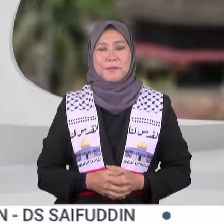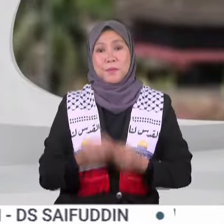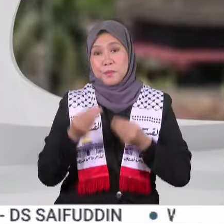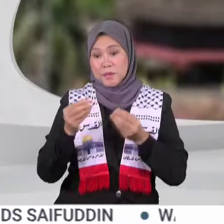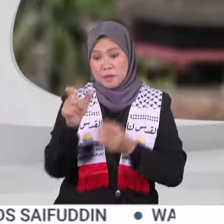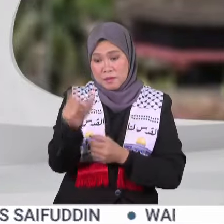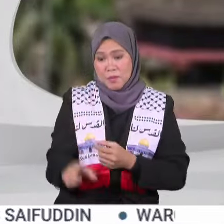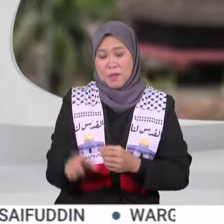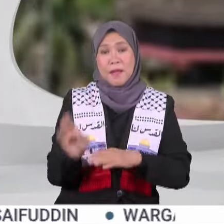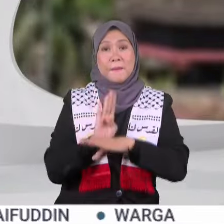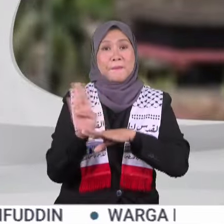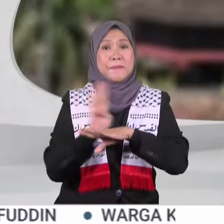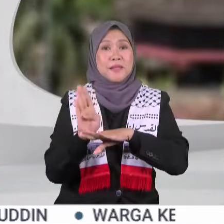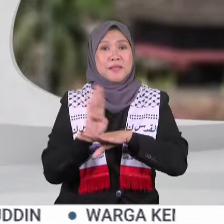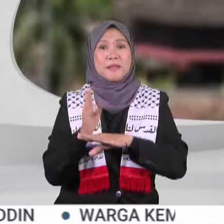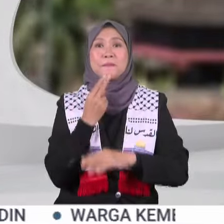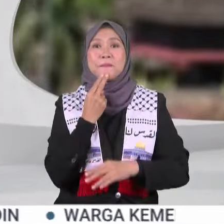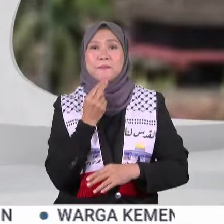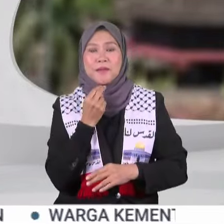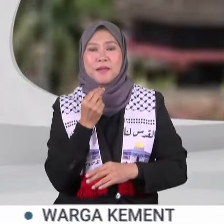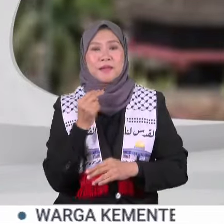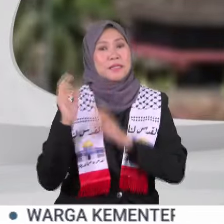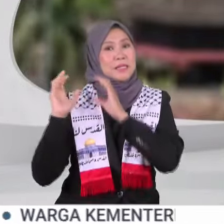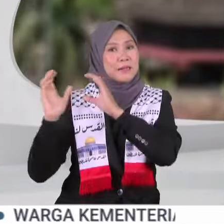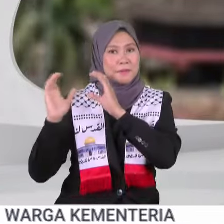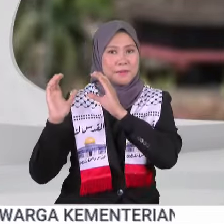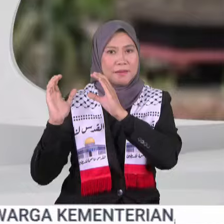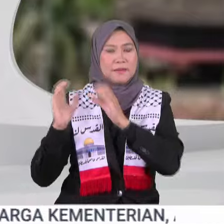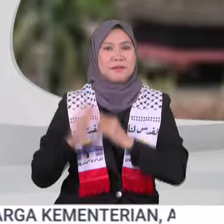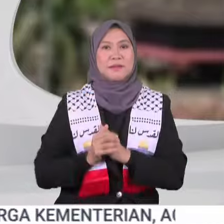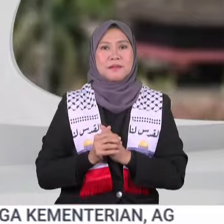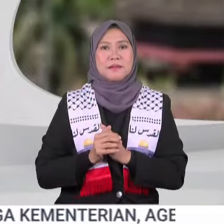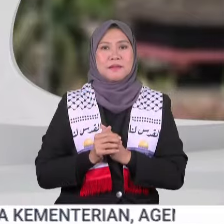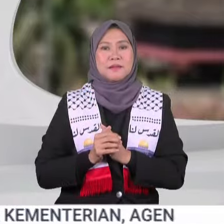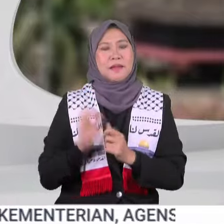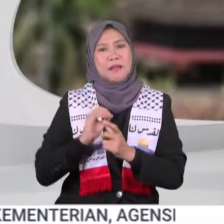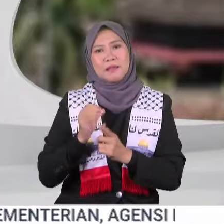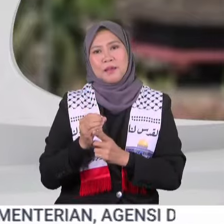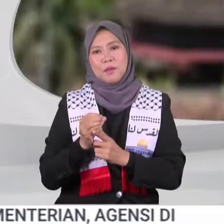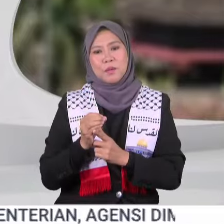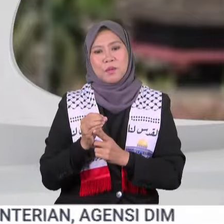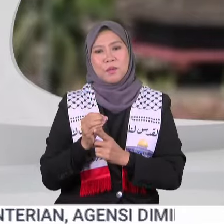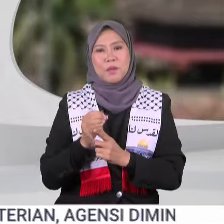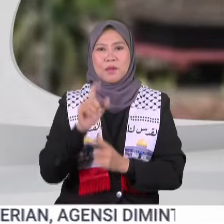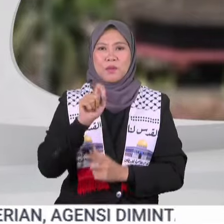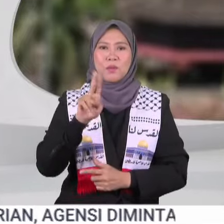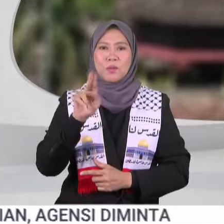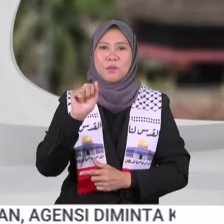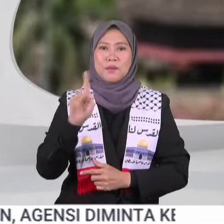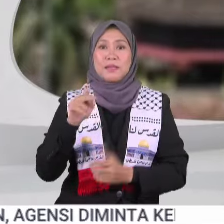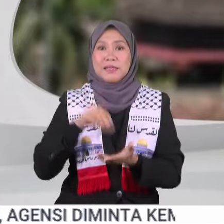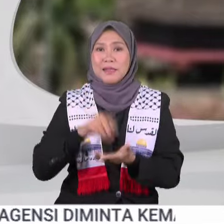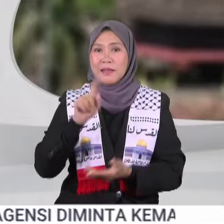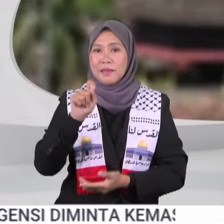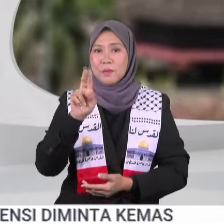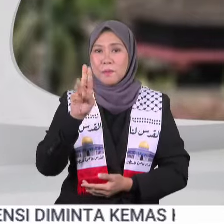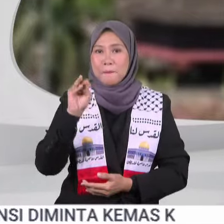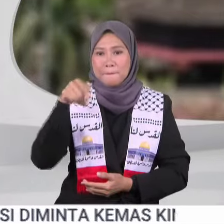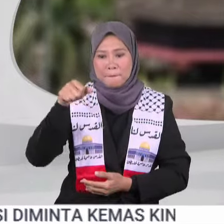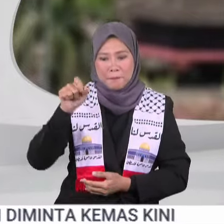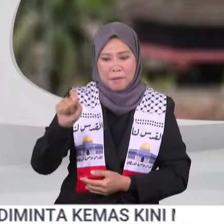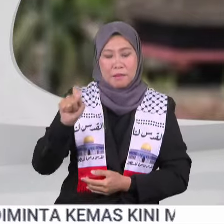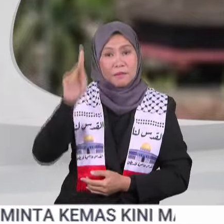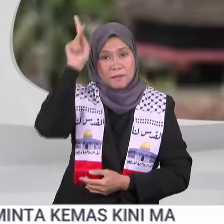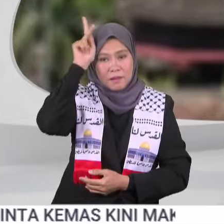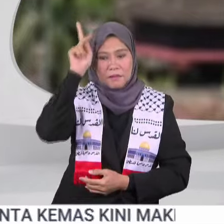bagi seorang pengusaha manisan Nira kelapa atau lebih dikenali sebagai Nis tua ditumpat permintaan meningkat sekali